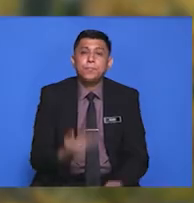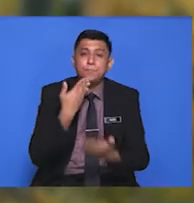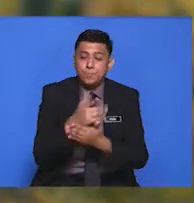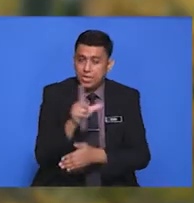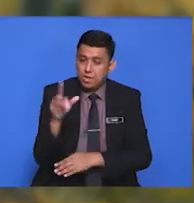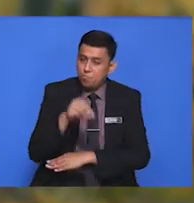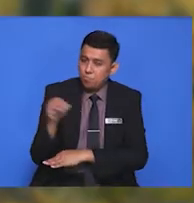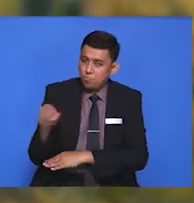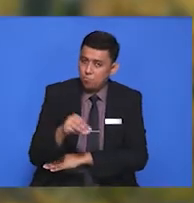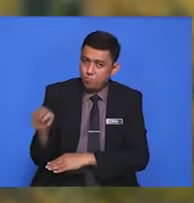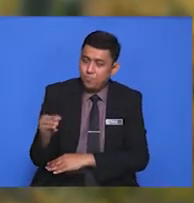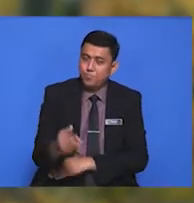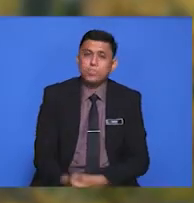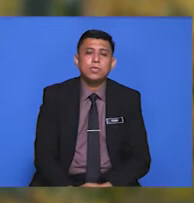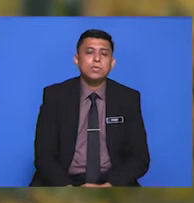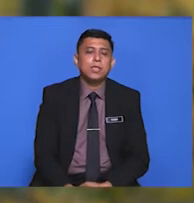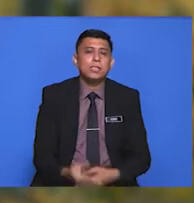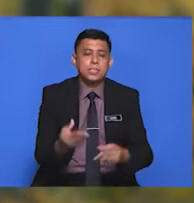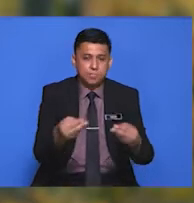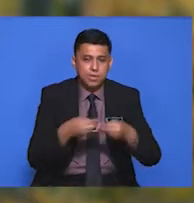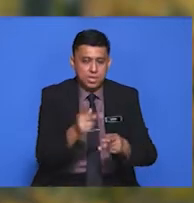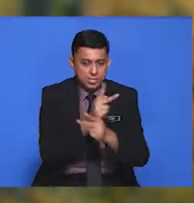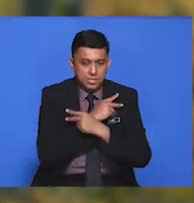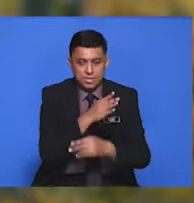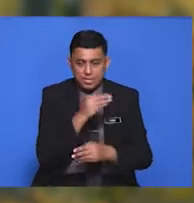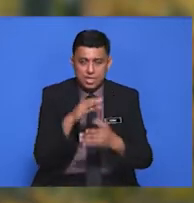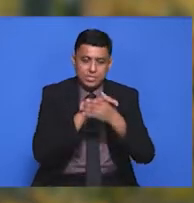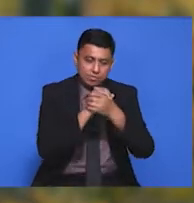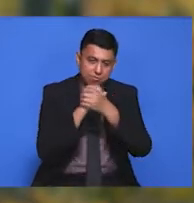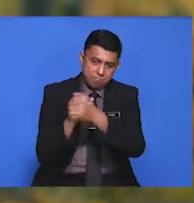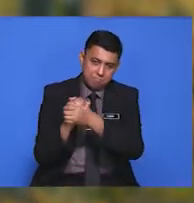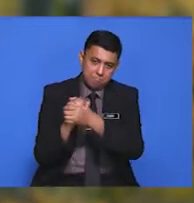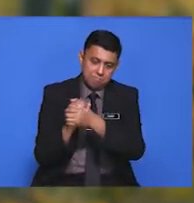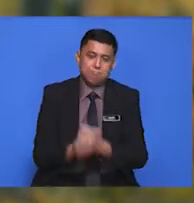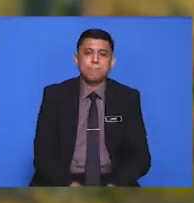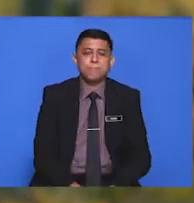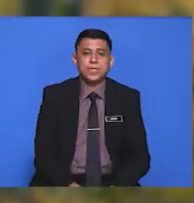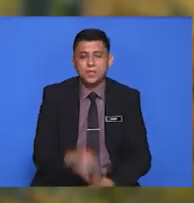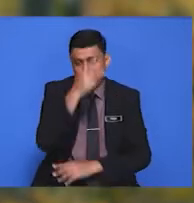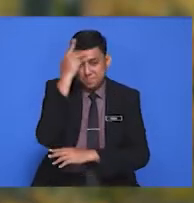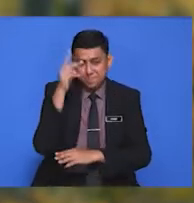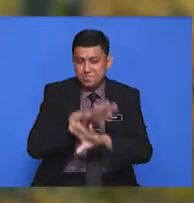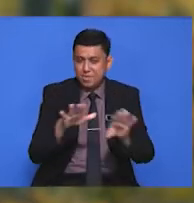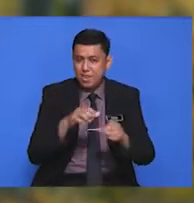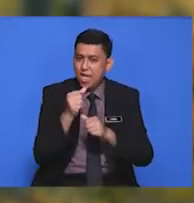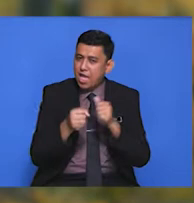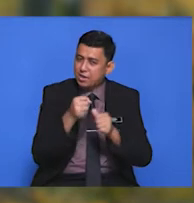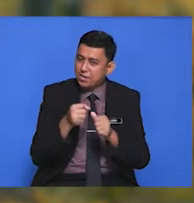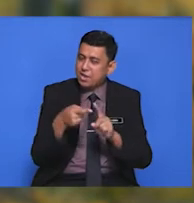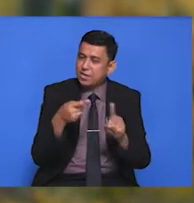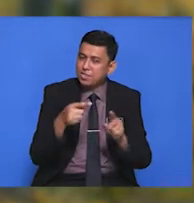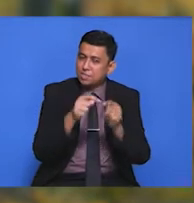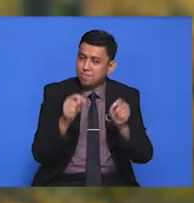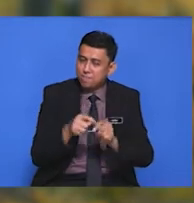Baiklah murid-murid, terima kasih dan tahniah kerana masih tidak berganjak dari tempat duduk masing-masing. Cikgu